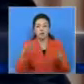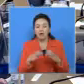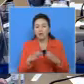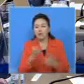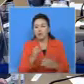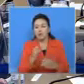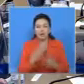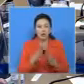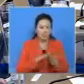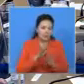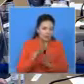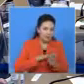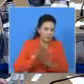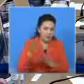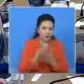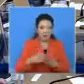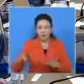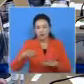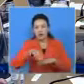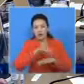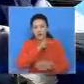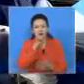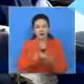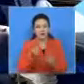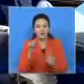кесте бойынша жүзеге асуда. Облыс әкімі бұл сұрақ